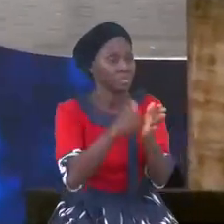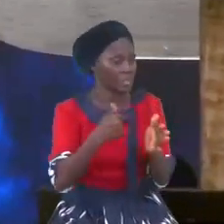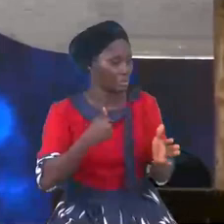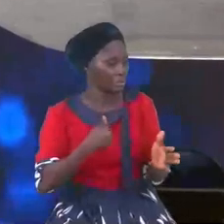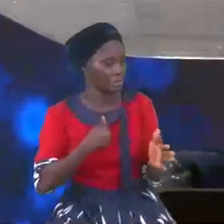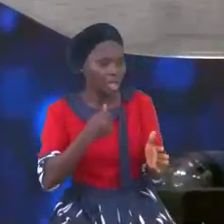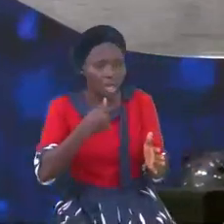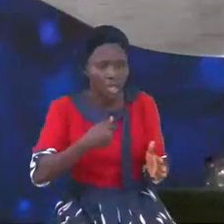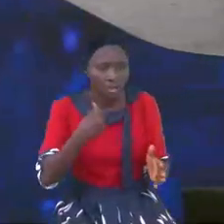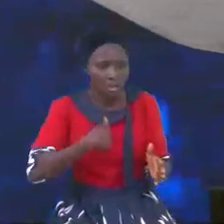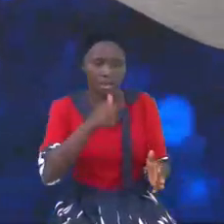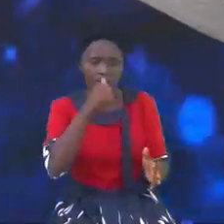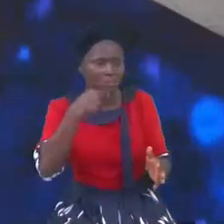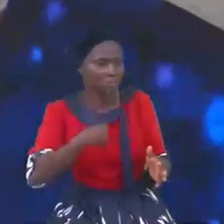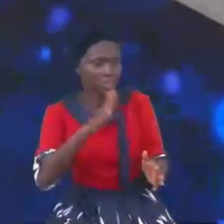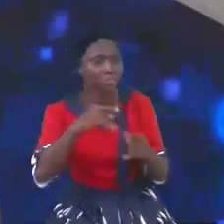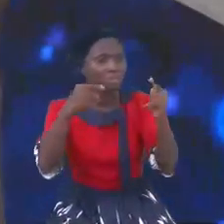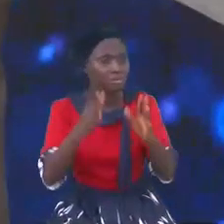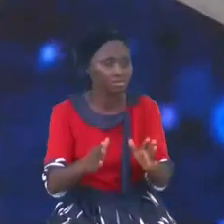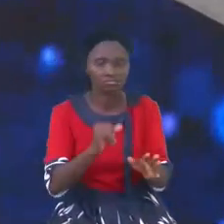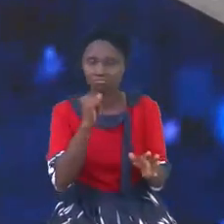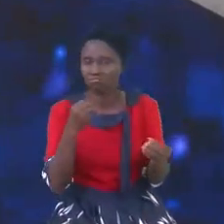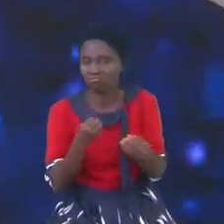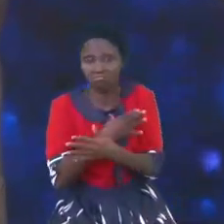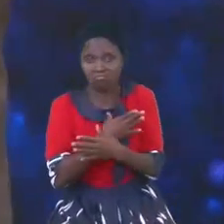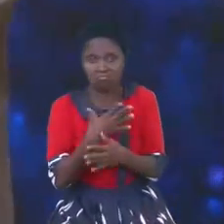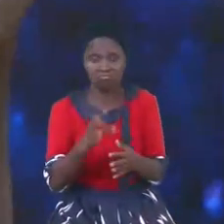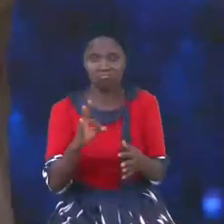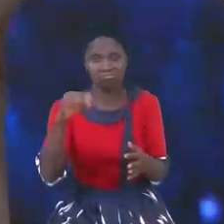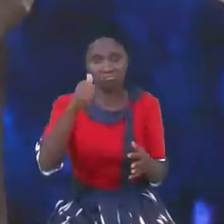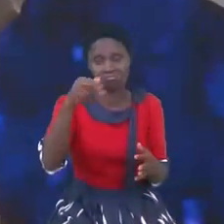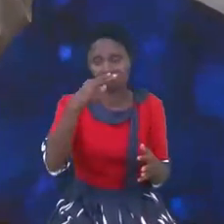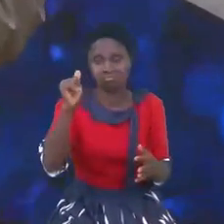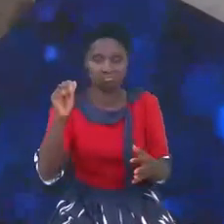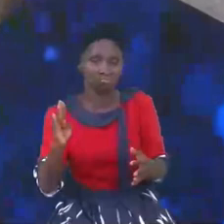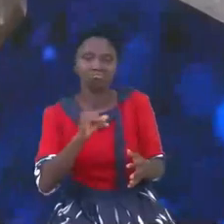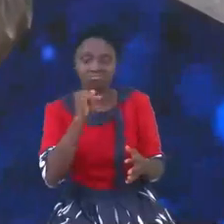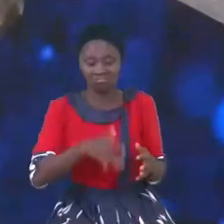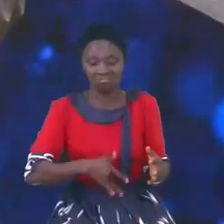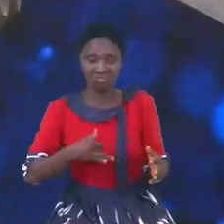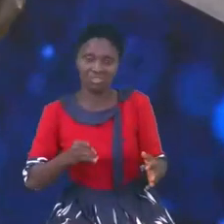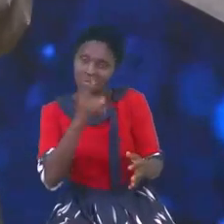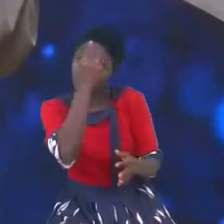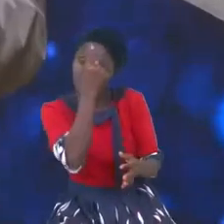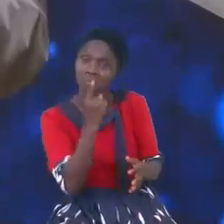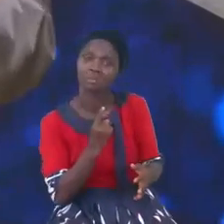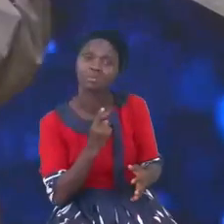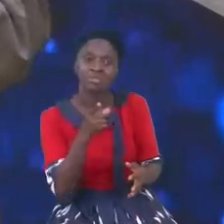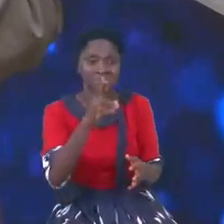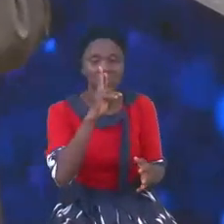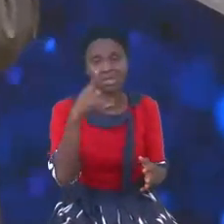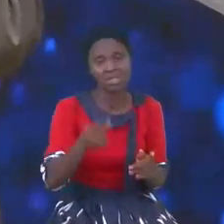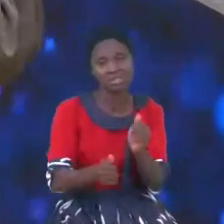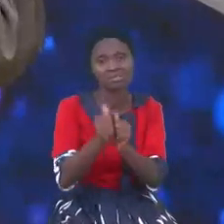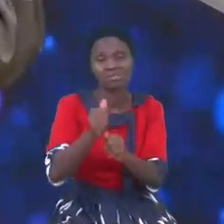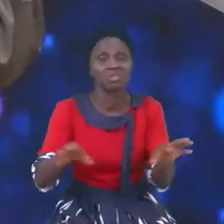Suis-je ton ennemi? Il ne se sentait pas solitaire. Tu es la personne la plus importante, le numéro un de la nation. Donc tu